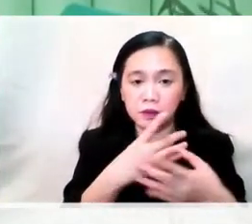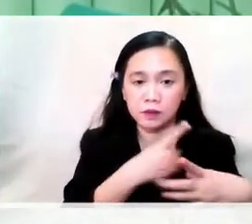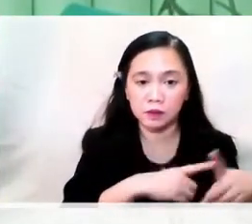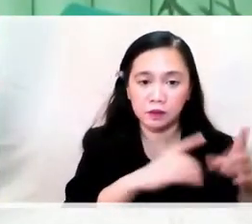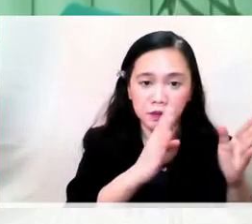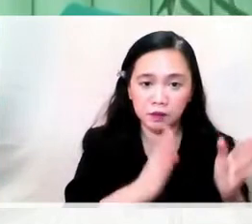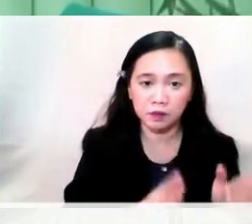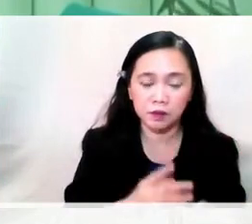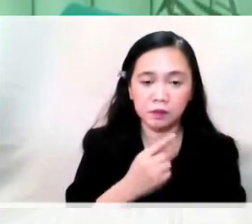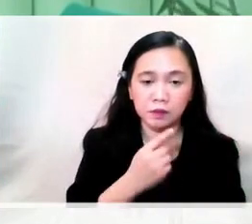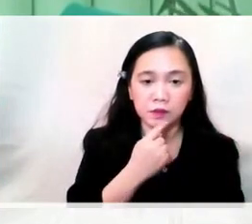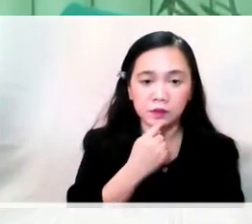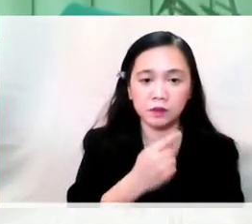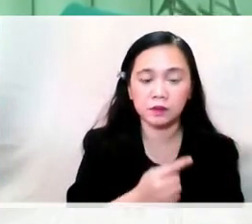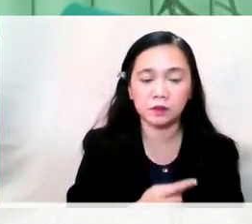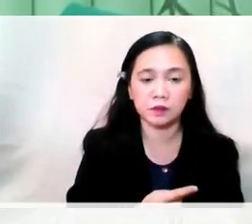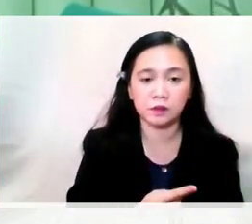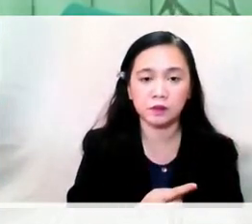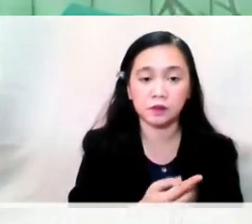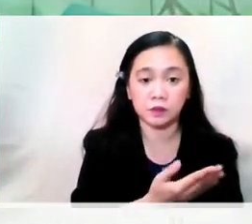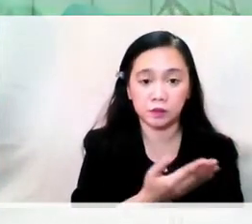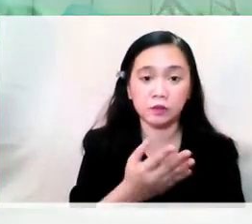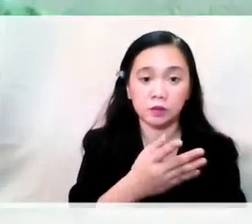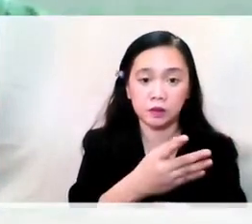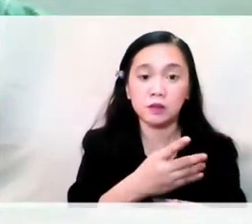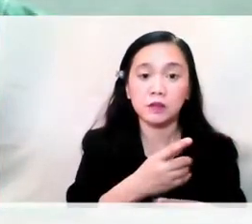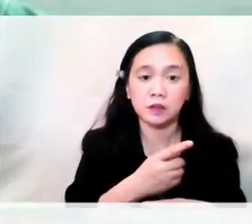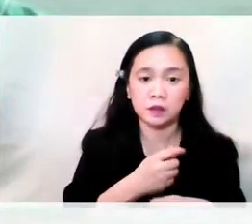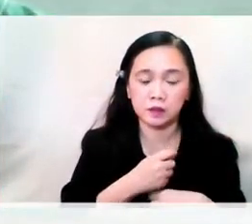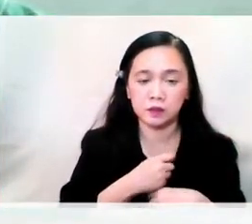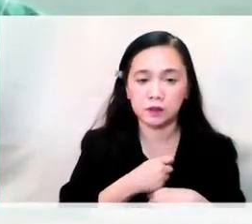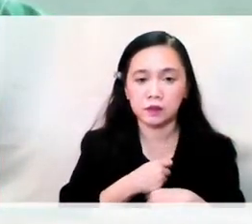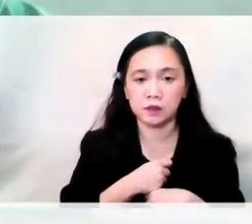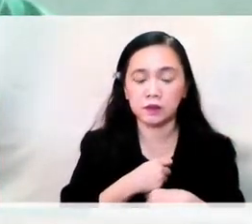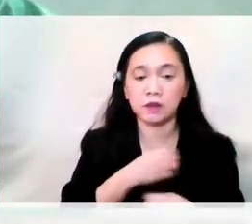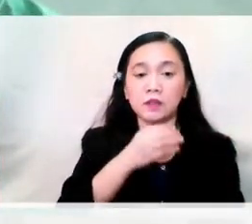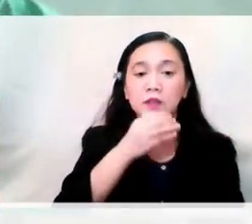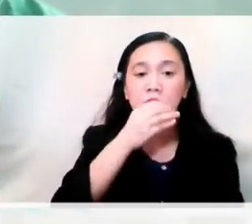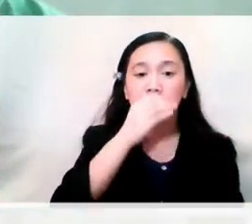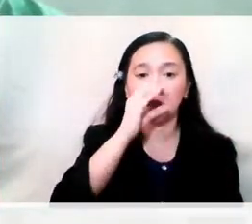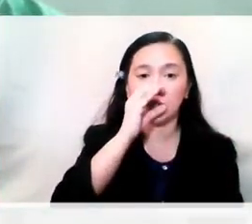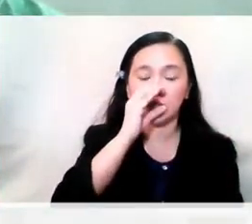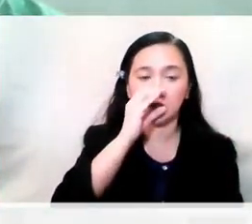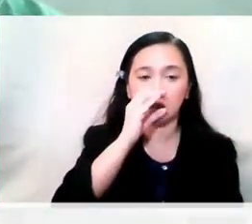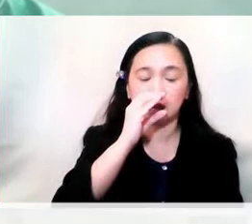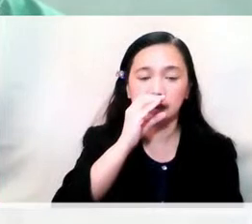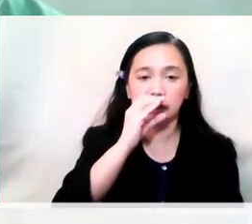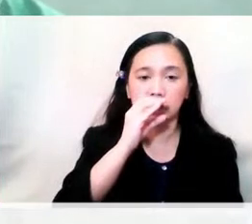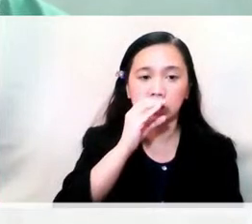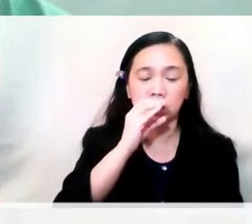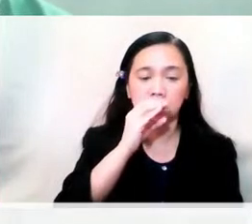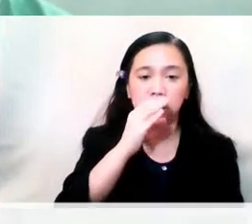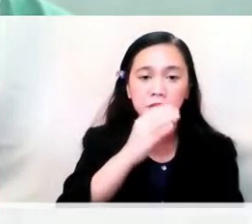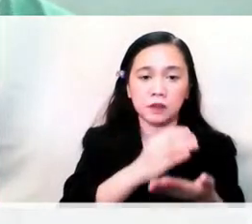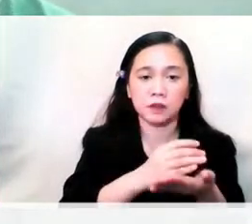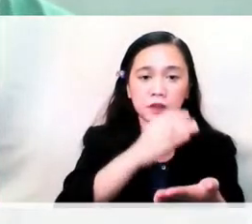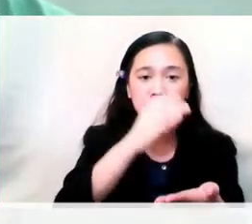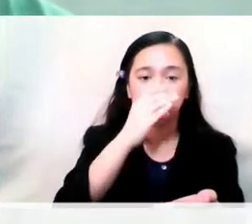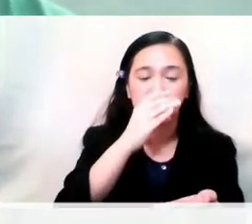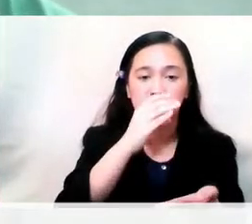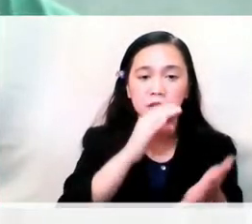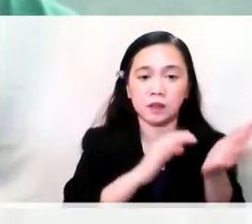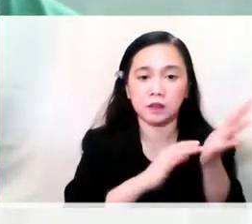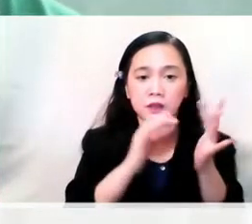sinabi, "Tanggapin ninyong lahat ito at inumin, Ito ang kalis ng aking dugo